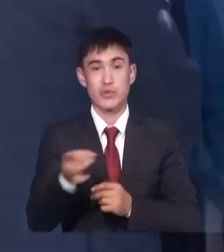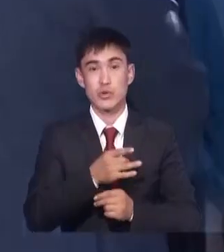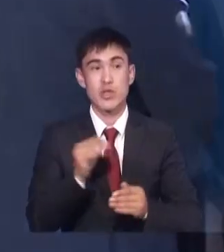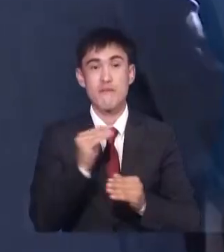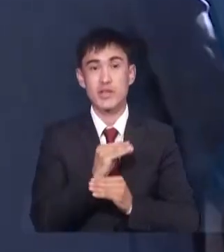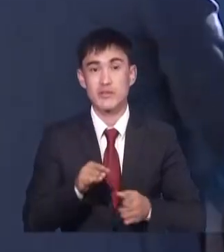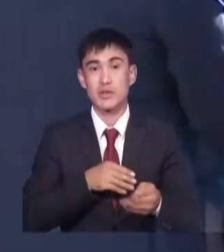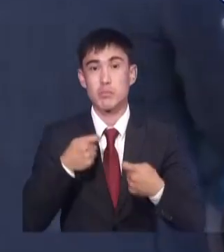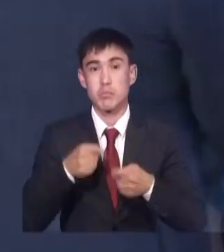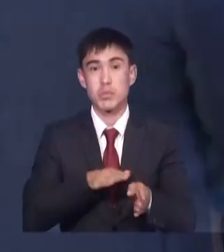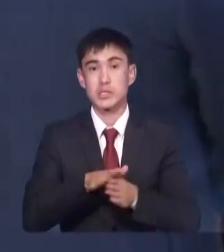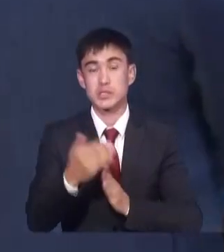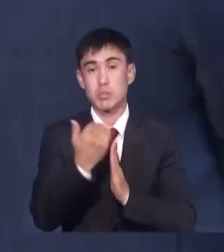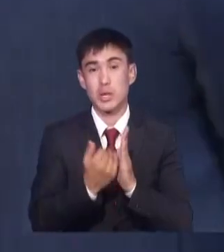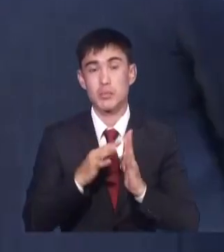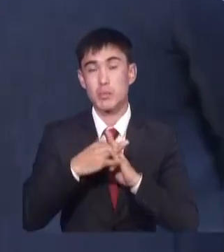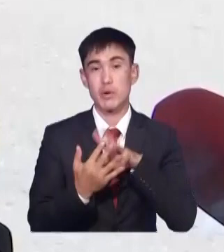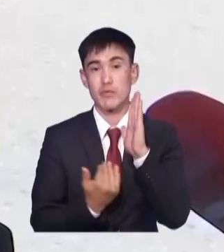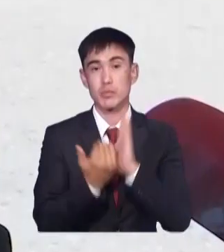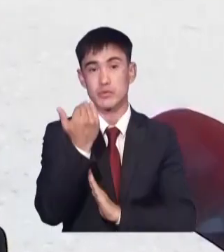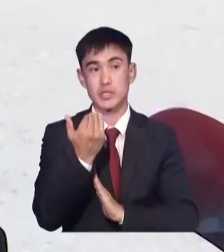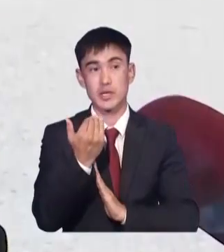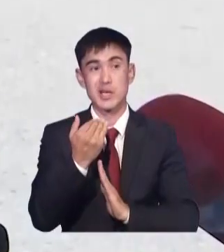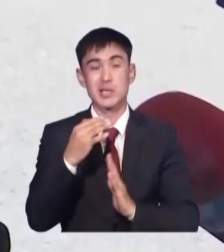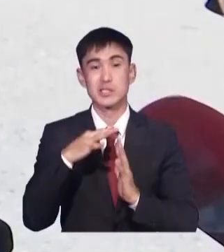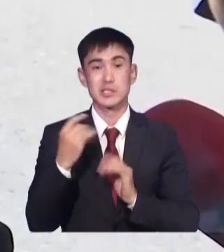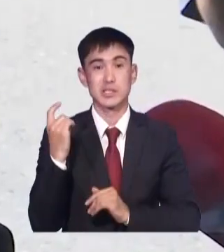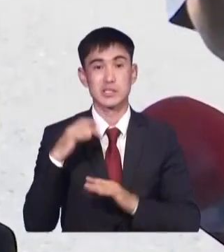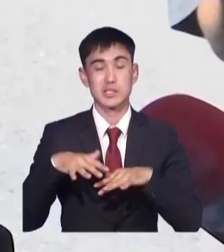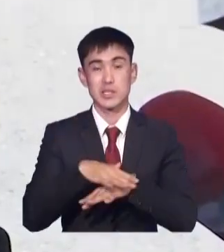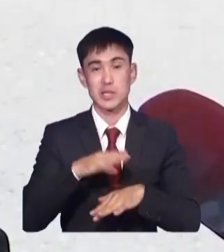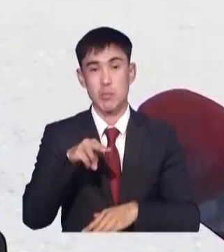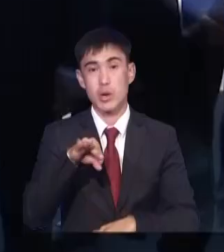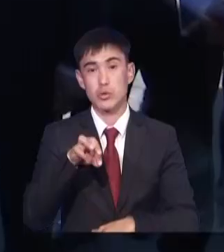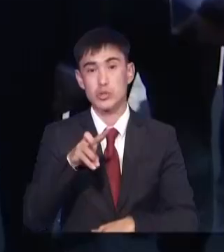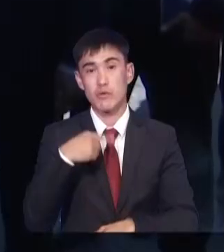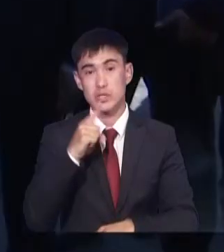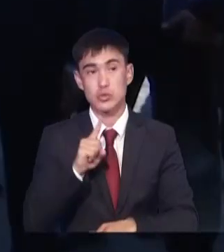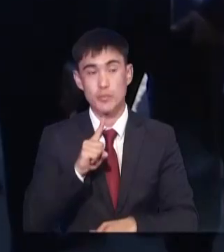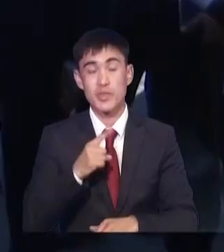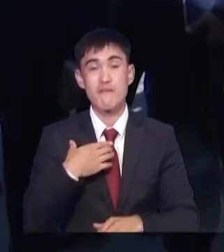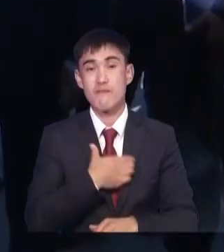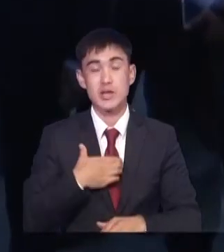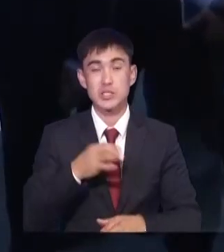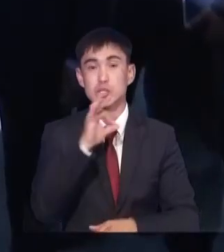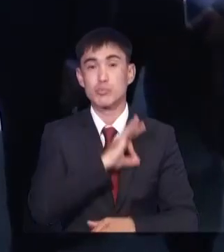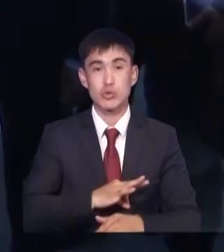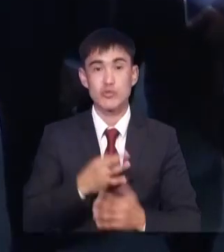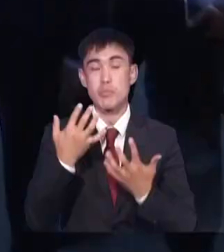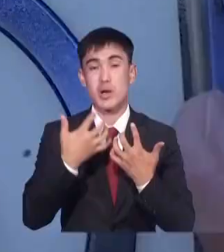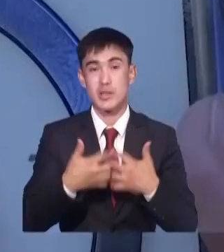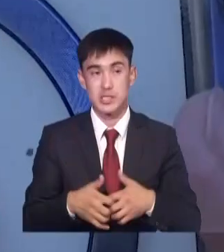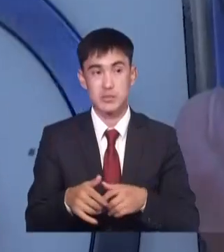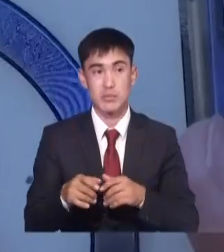эффективной реализации программы, направленной на повышение доходов сельского населения. Тамара Дюсенова подчеркнула важность использования